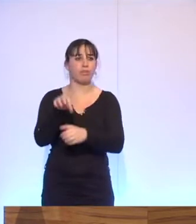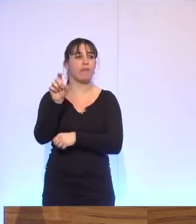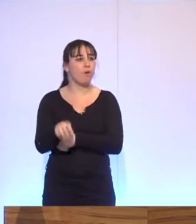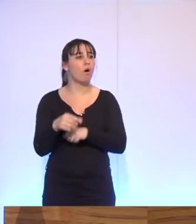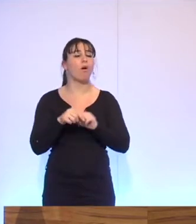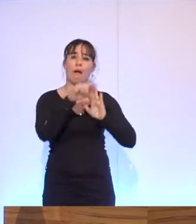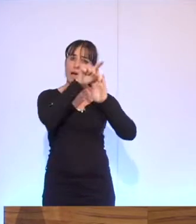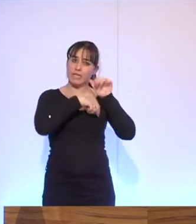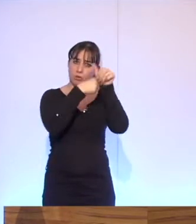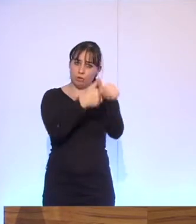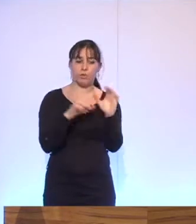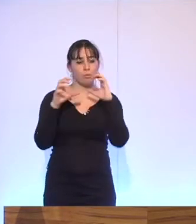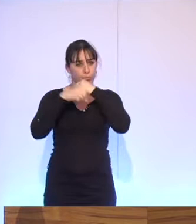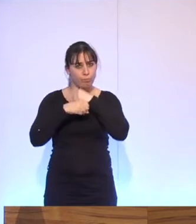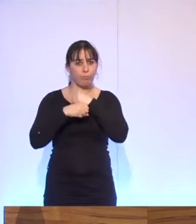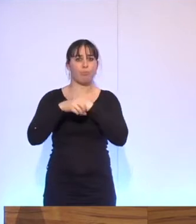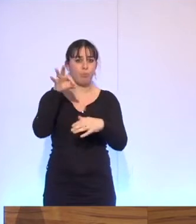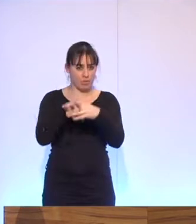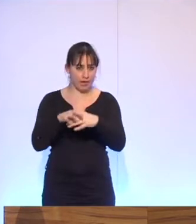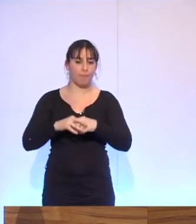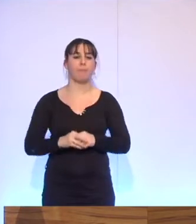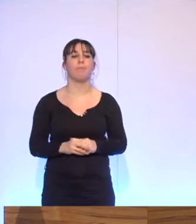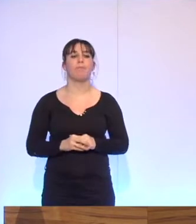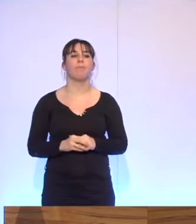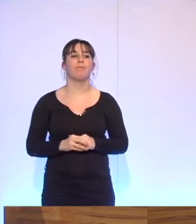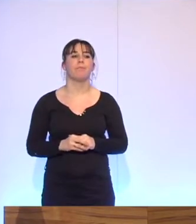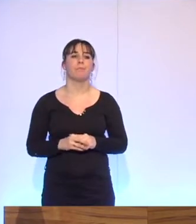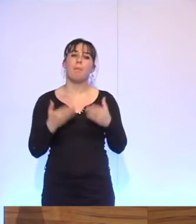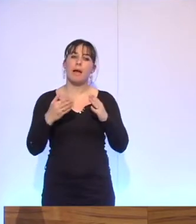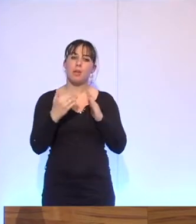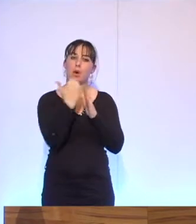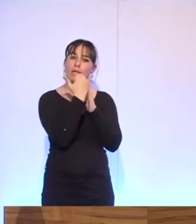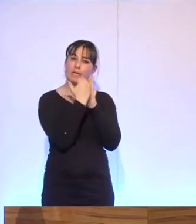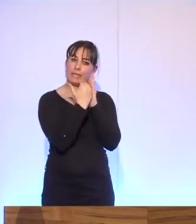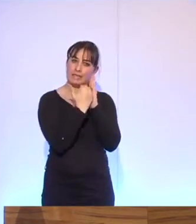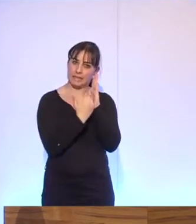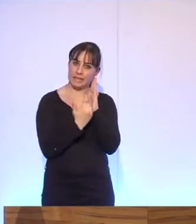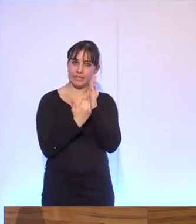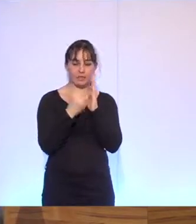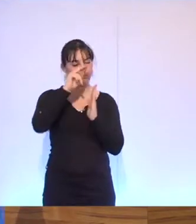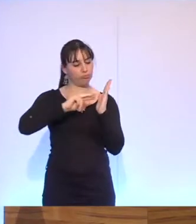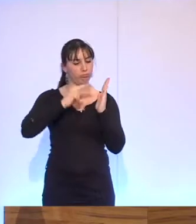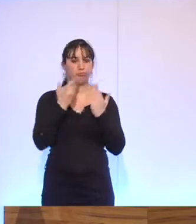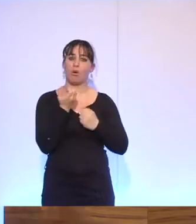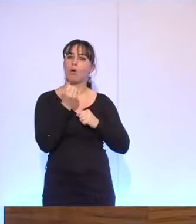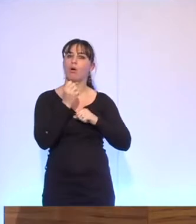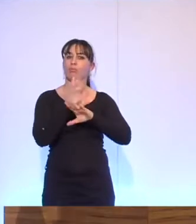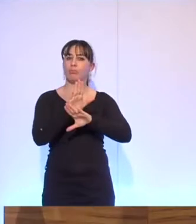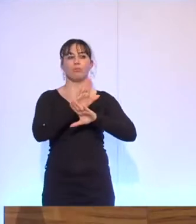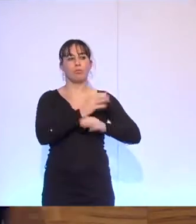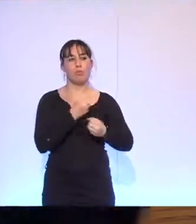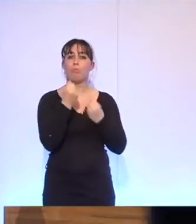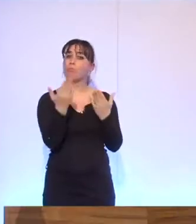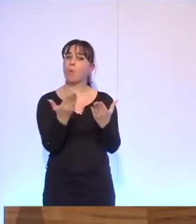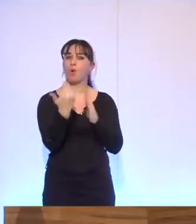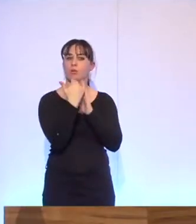de liste à bulletin secret. Et donc, je vais vous lire la liste que je vous propose. Si quelqu'un me la